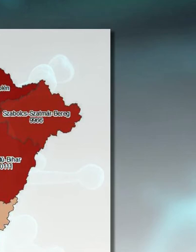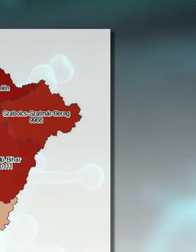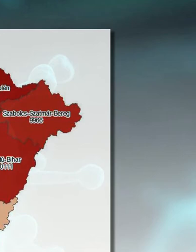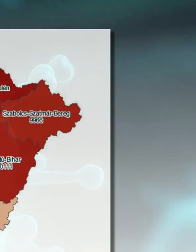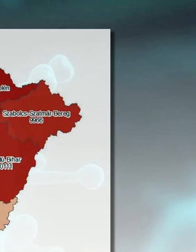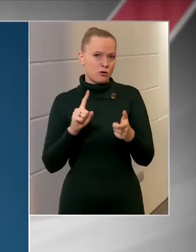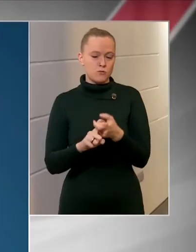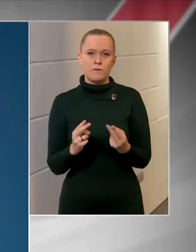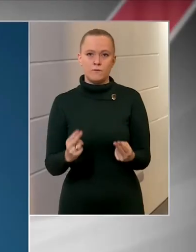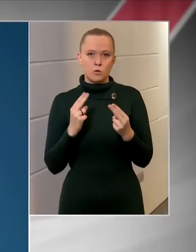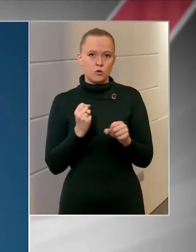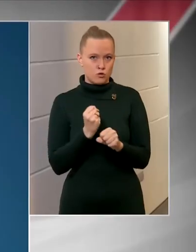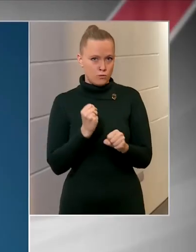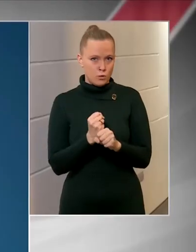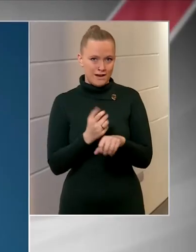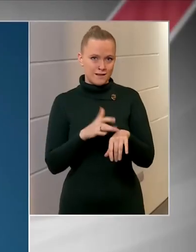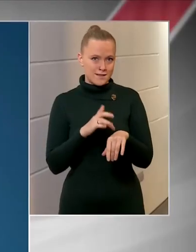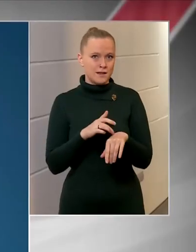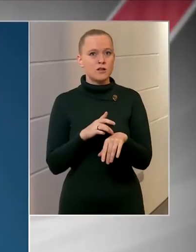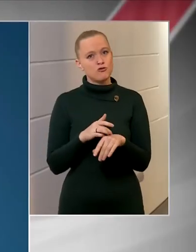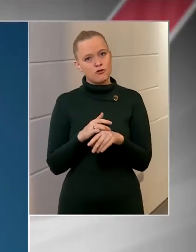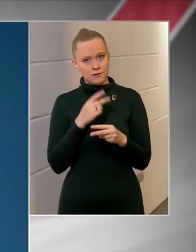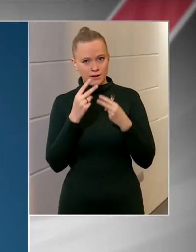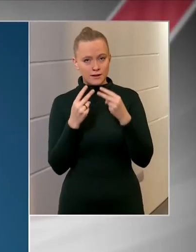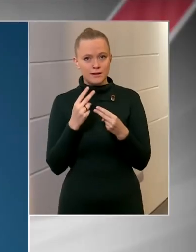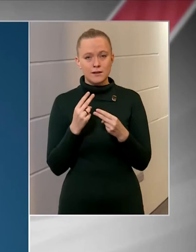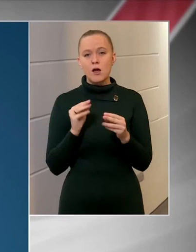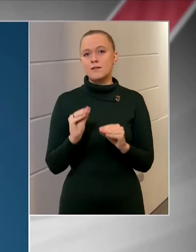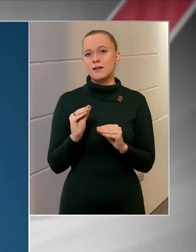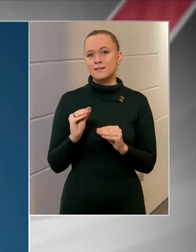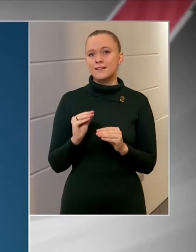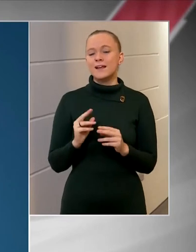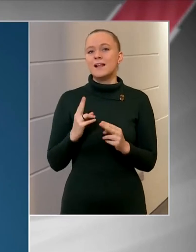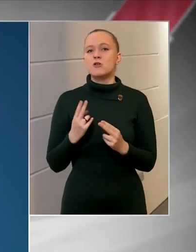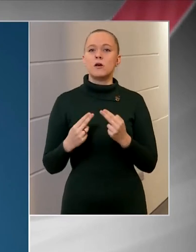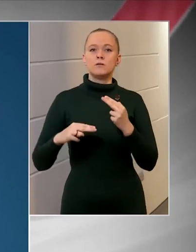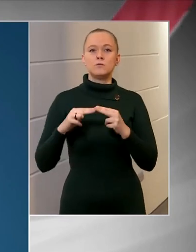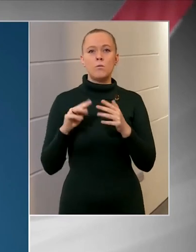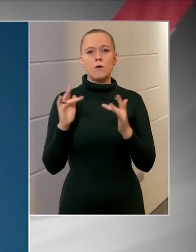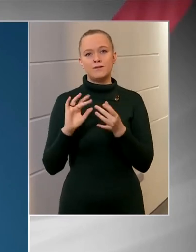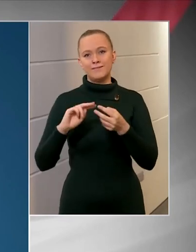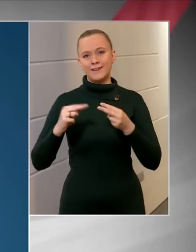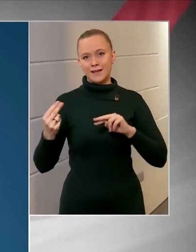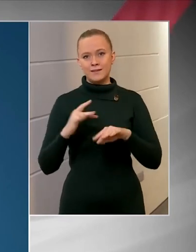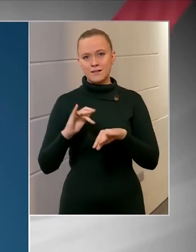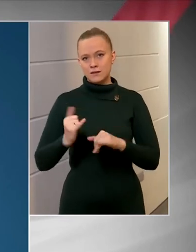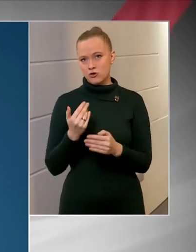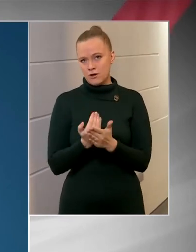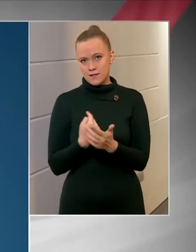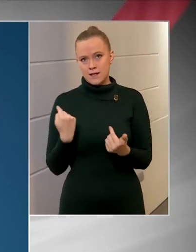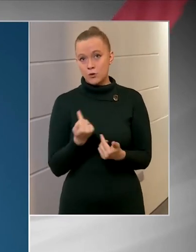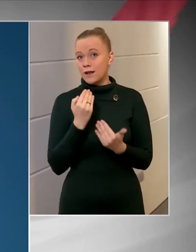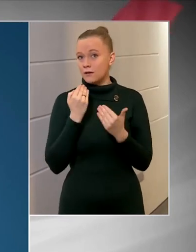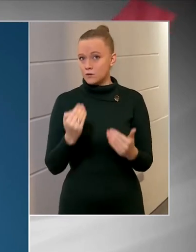hivatásrendek tesztelését jelenti, hanem azt is, hogy lényegesen több antigén tesztet is most már használunk.